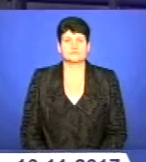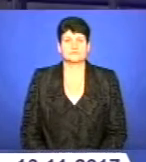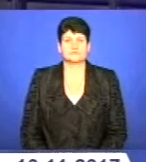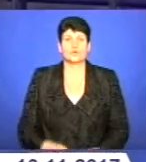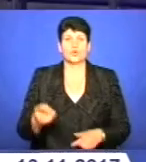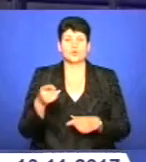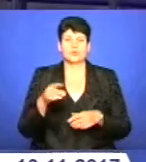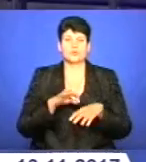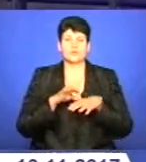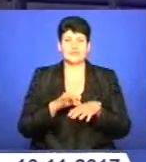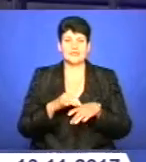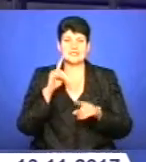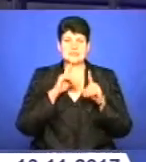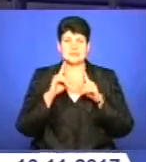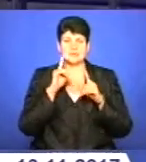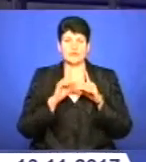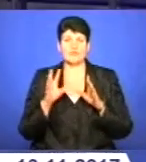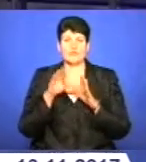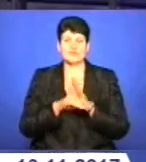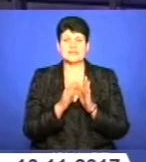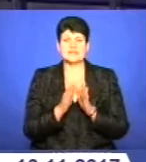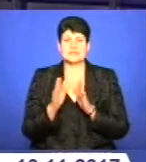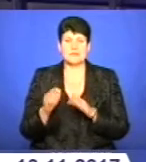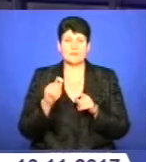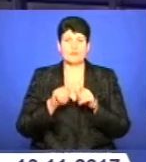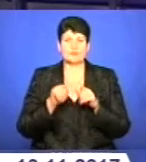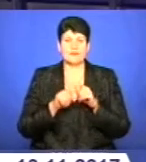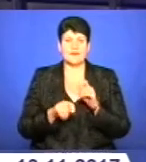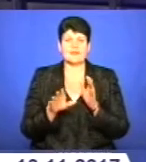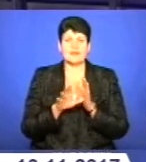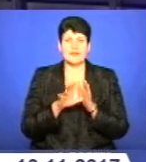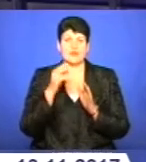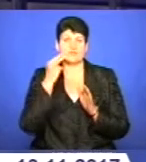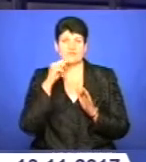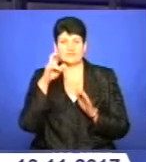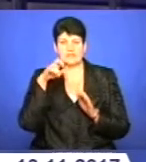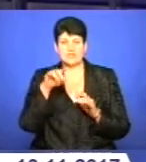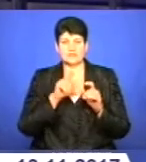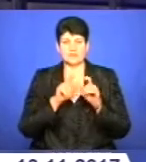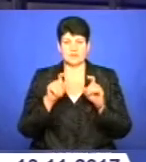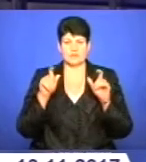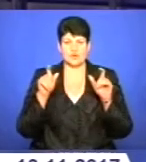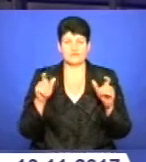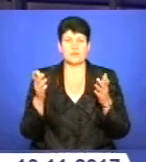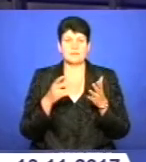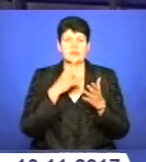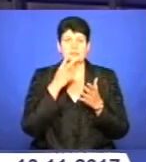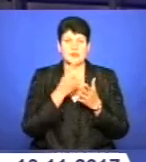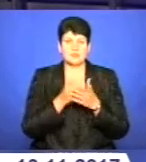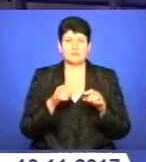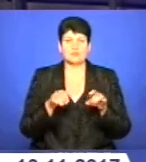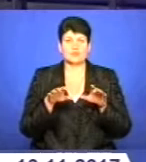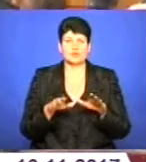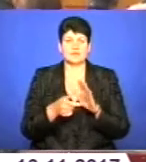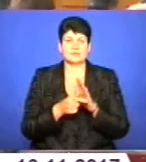У Тернополі провели семінар щодо впровадження системи моніторингу енергоефективності в державних установах, яка передбачена постановою